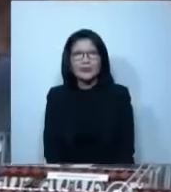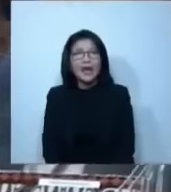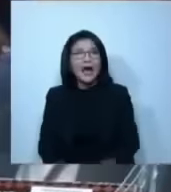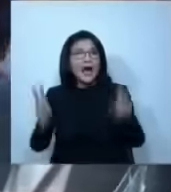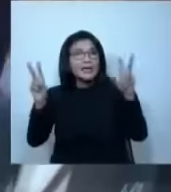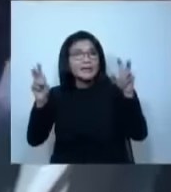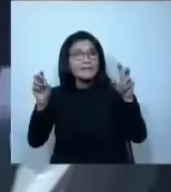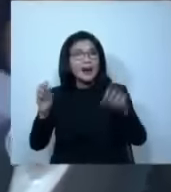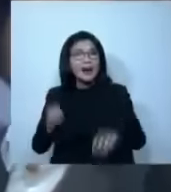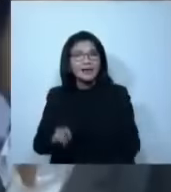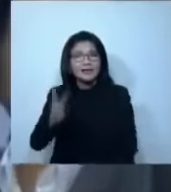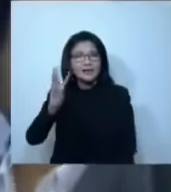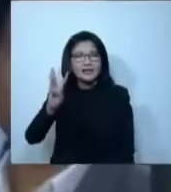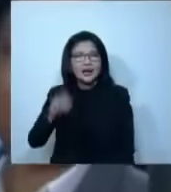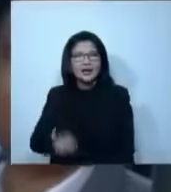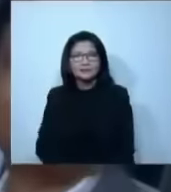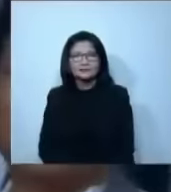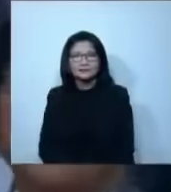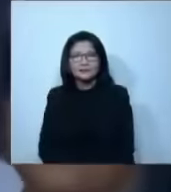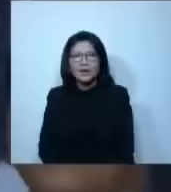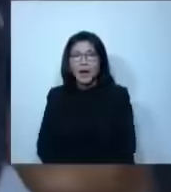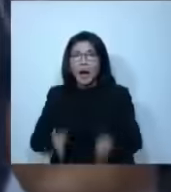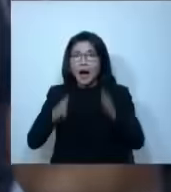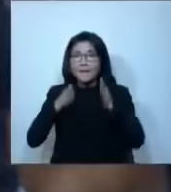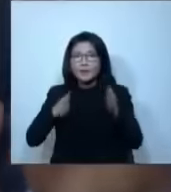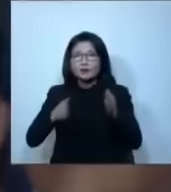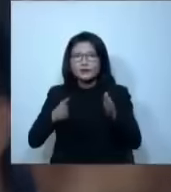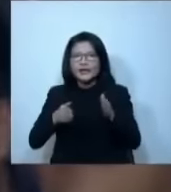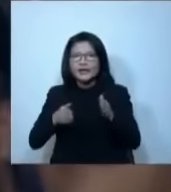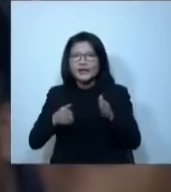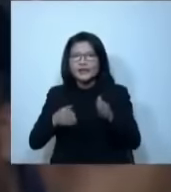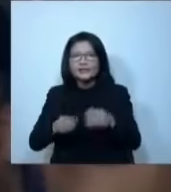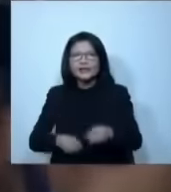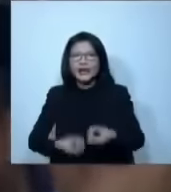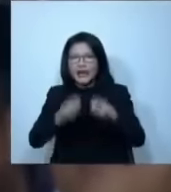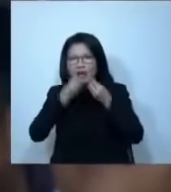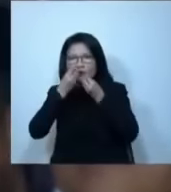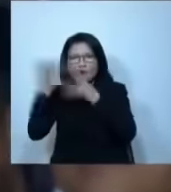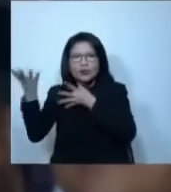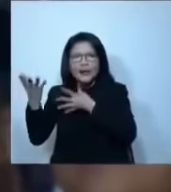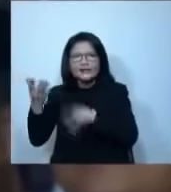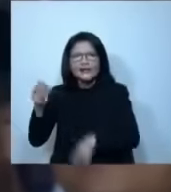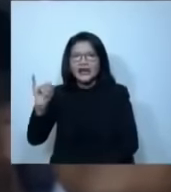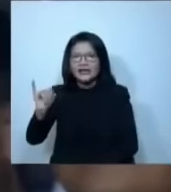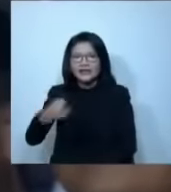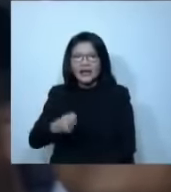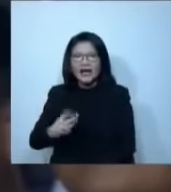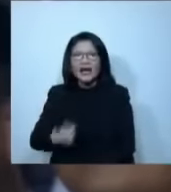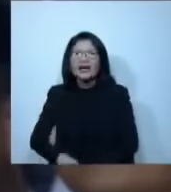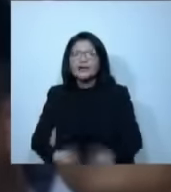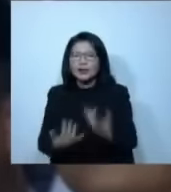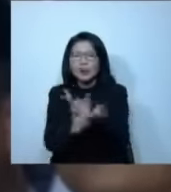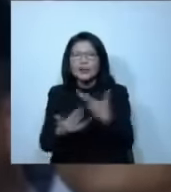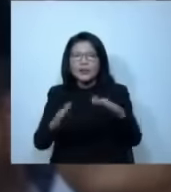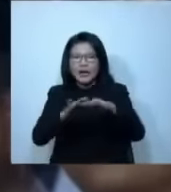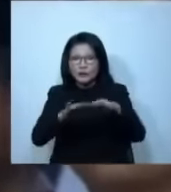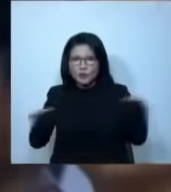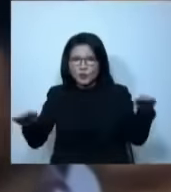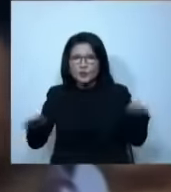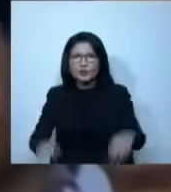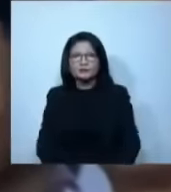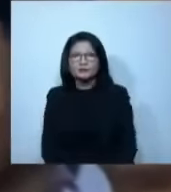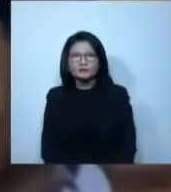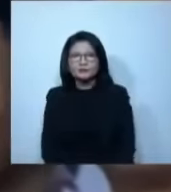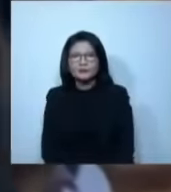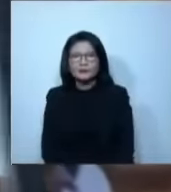Tema ketiga adalah penanganan disinformasi dan kerukunan warga. Baik,